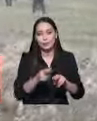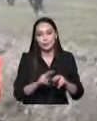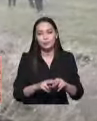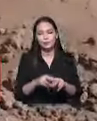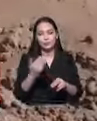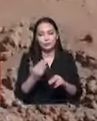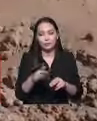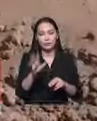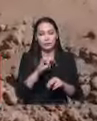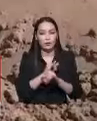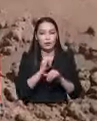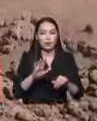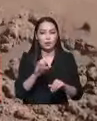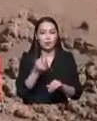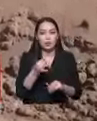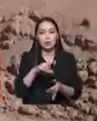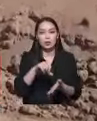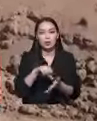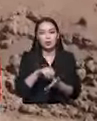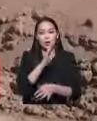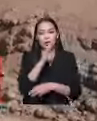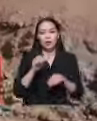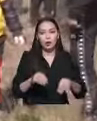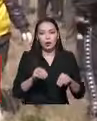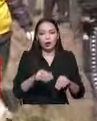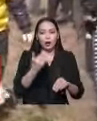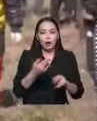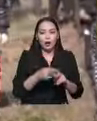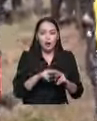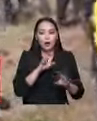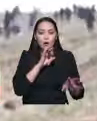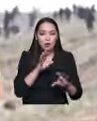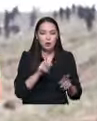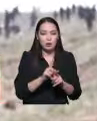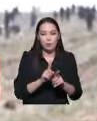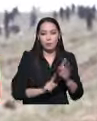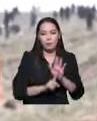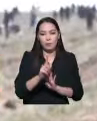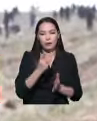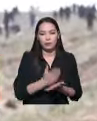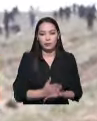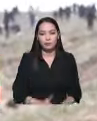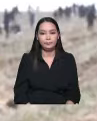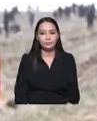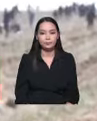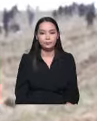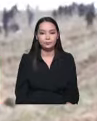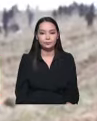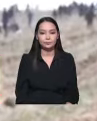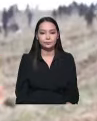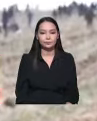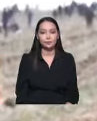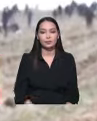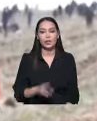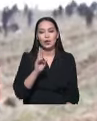жылжайда өсірілген. Акцияға қатысушылар көшет отырғызып қана қоймай, оны күтіп баптауды да қолға алмақ. Президентіміз Қасым-Жомарт Кемелұлы